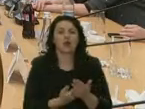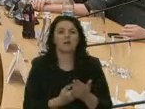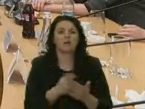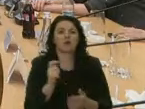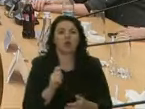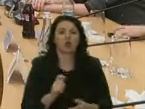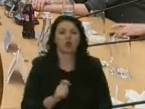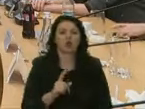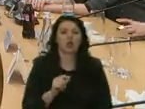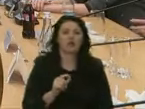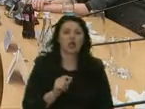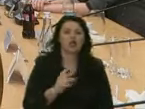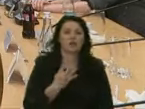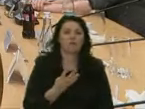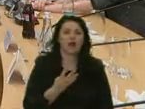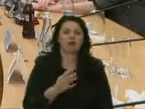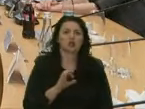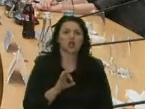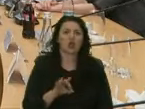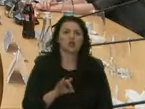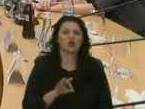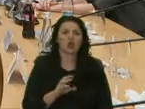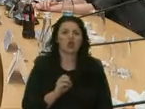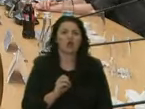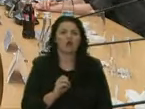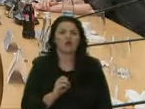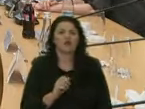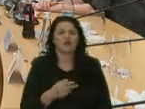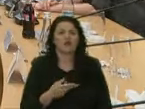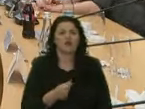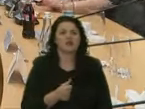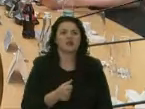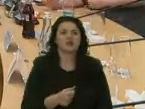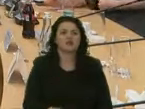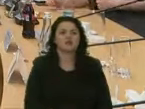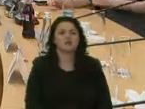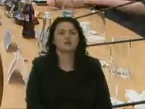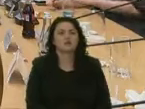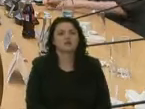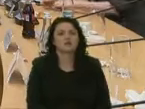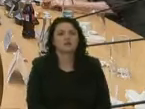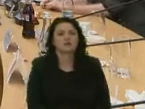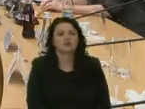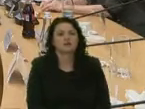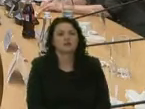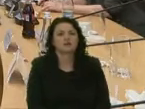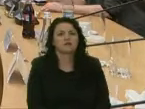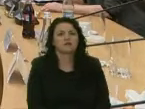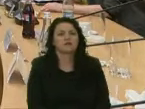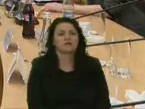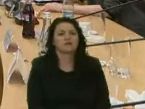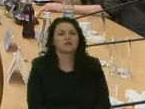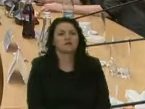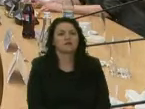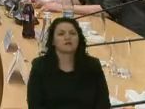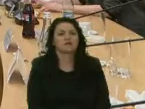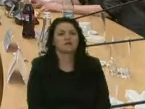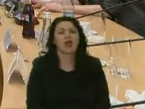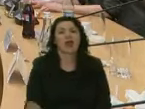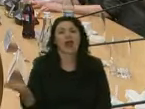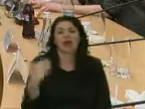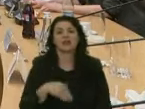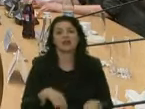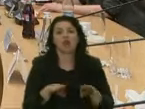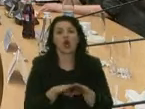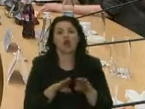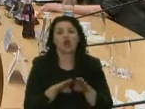sau 40% este cofinanțare, 60% îți dăm noi. Nu? Bun, haideți, stimați colegi,